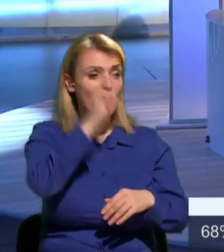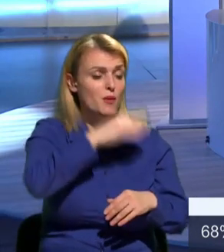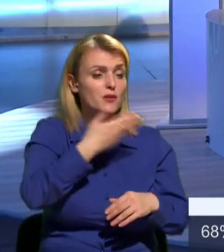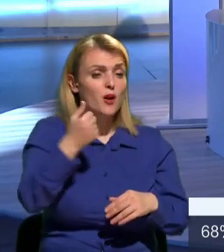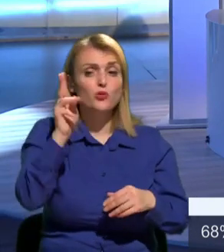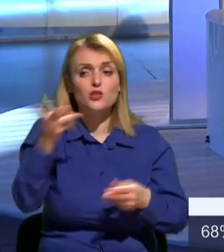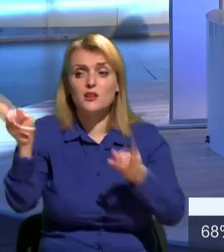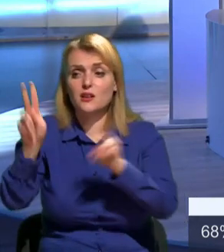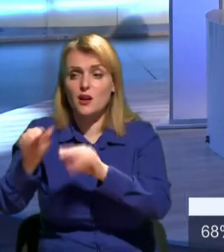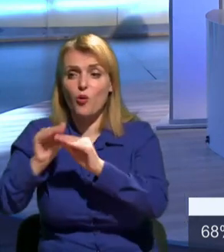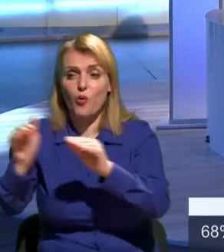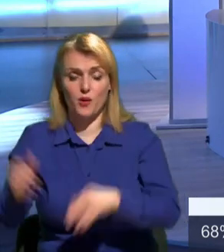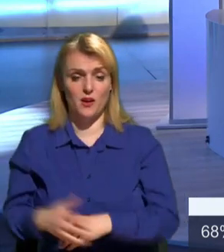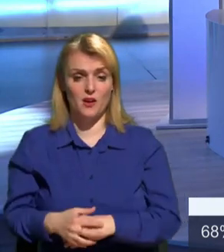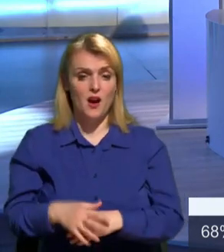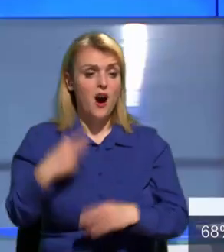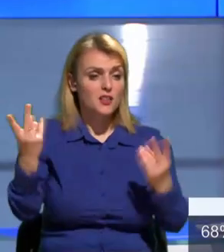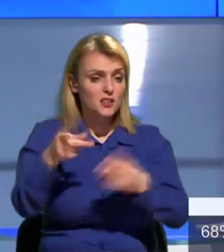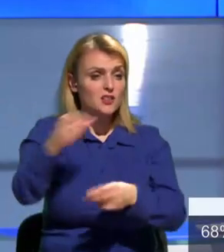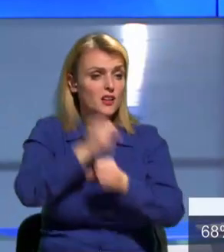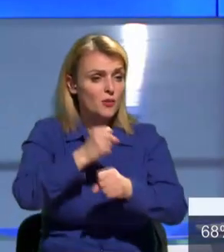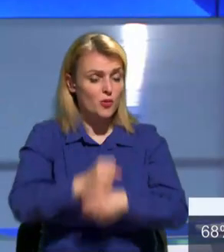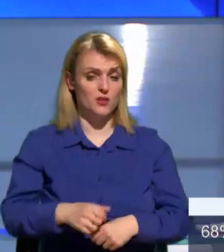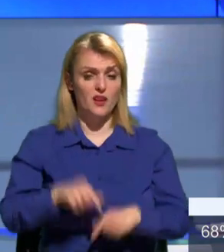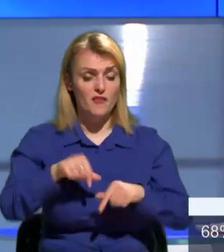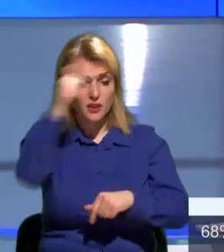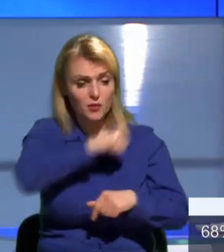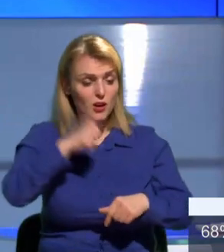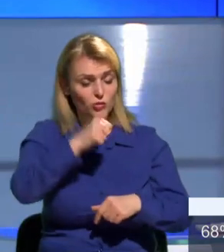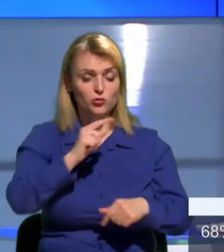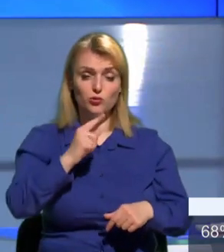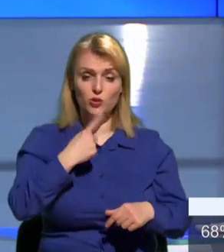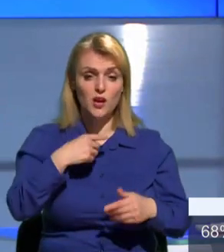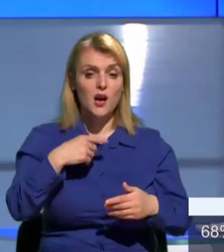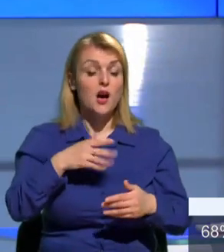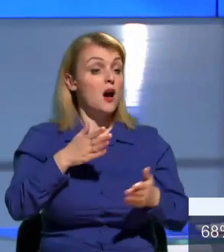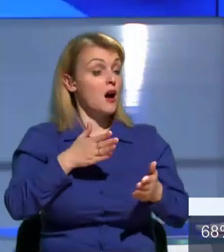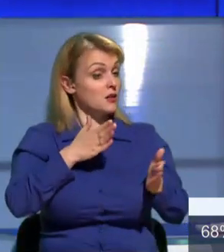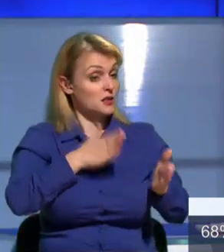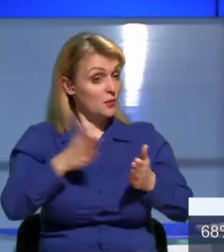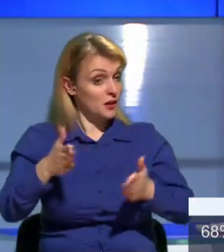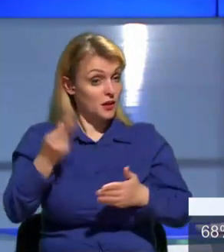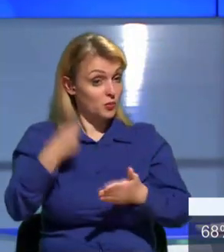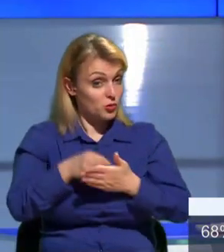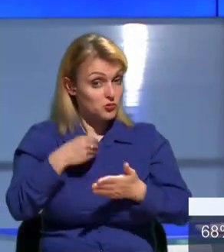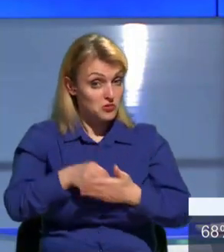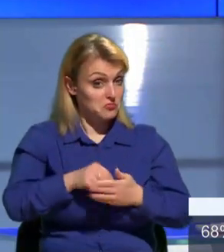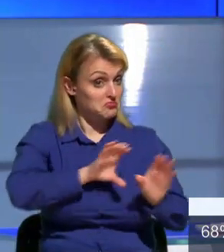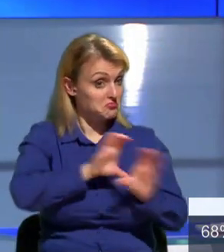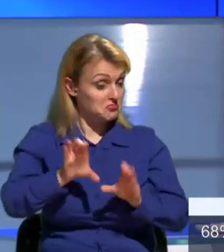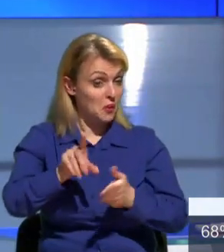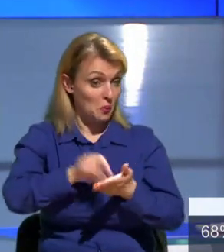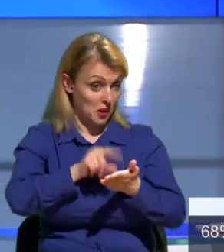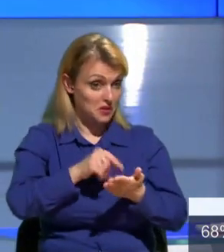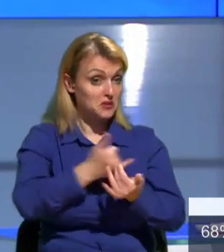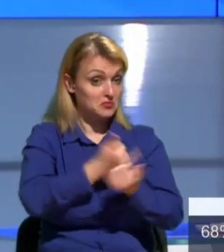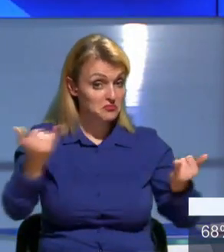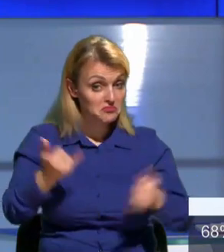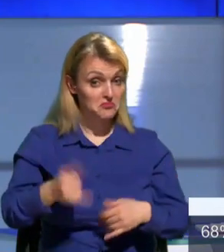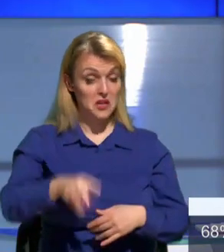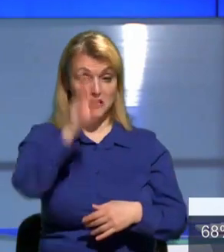muncă. De ce, în acest an foarte dificil, uitați-vă, stabilitatea bugetară este asigurată. Plățile, salariile se achită. În